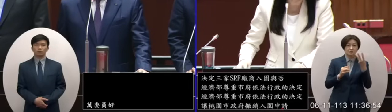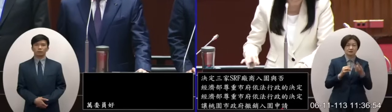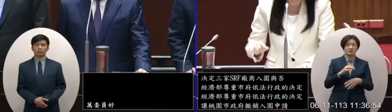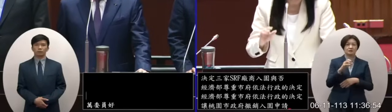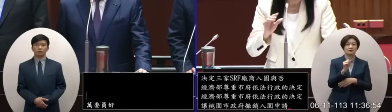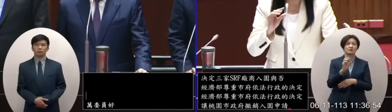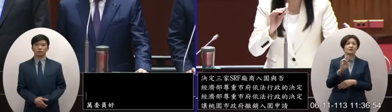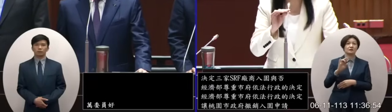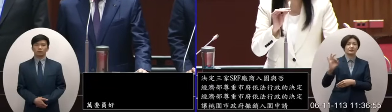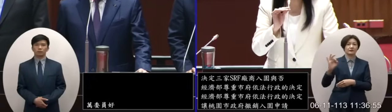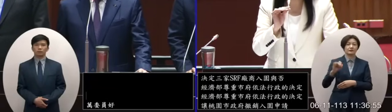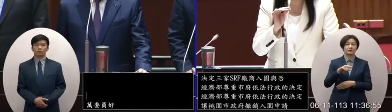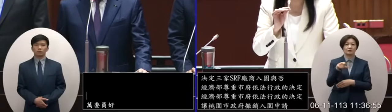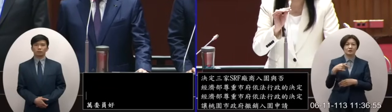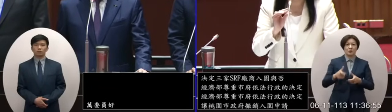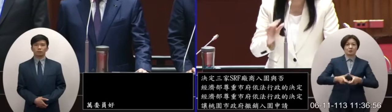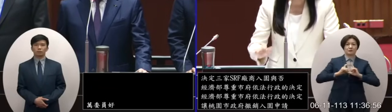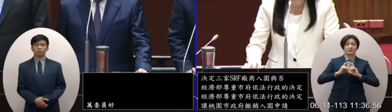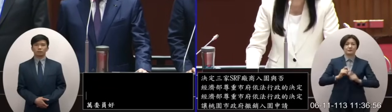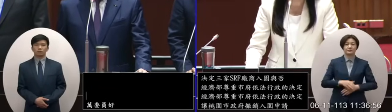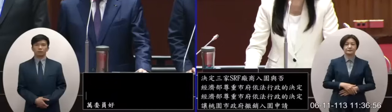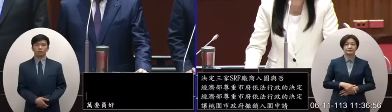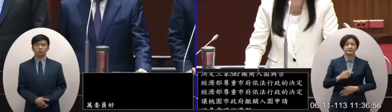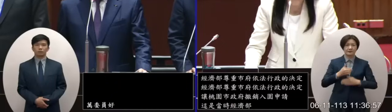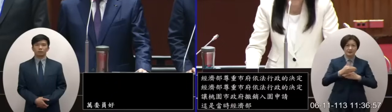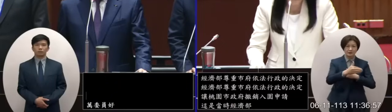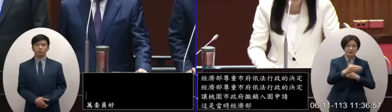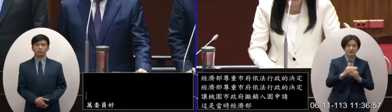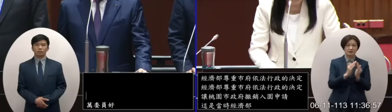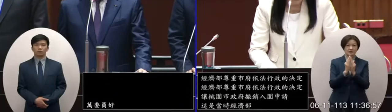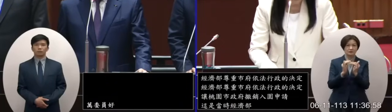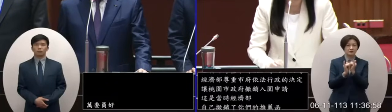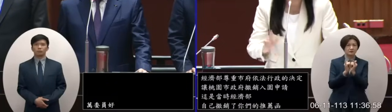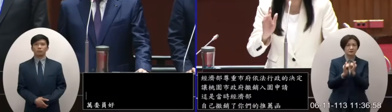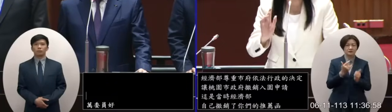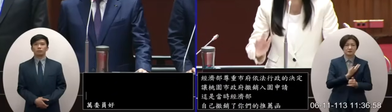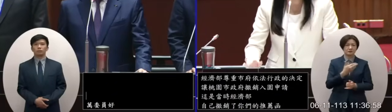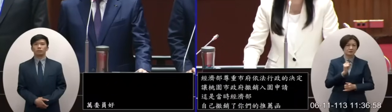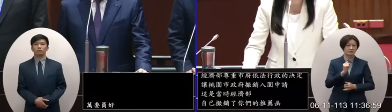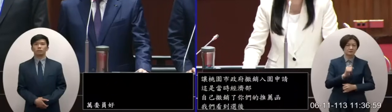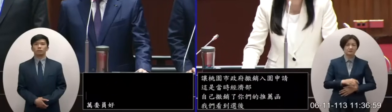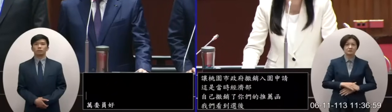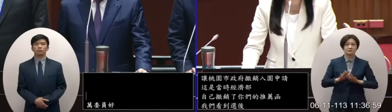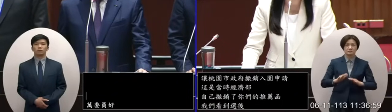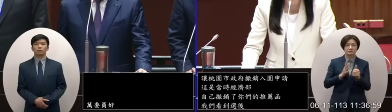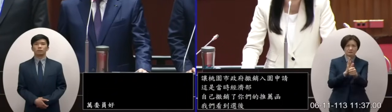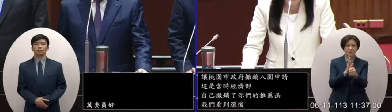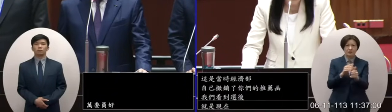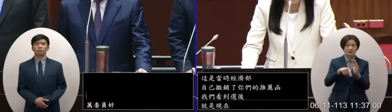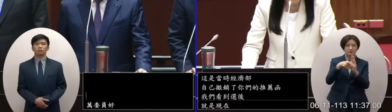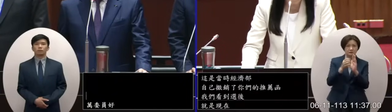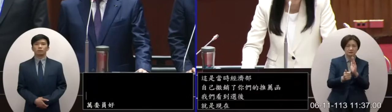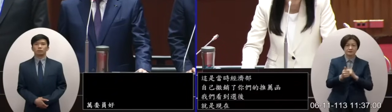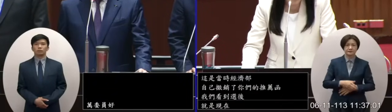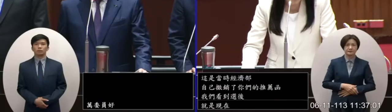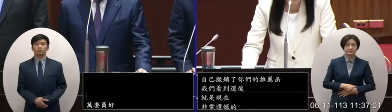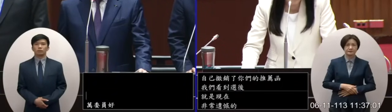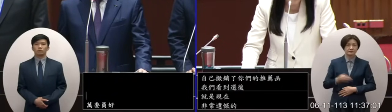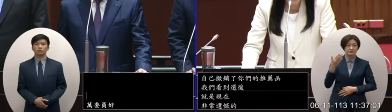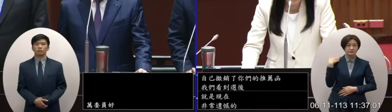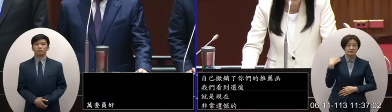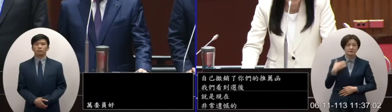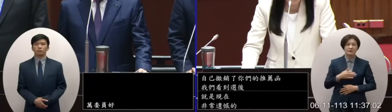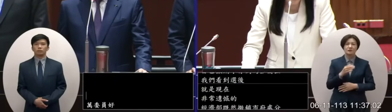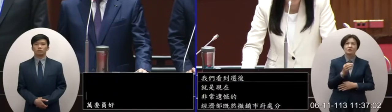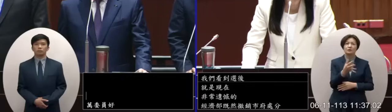或复活我想这个过程我们桃园无法接受。那我想请教一下这个院长当初